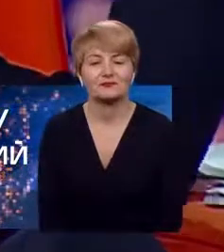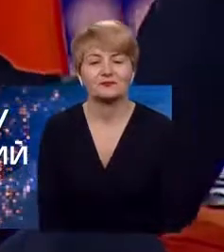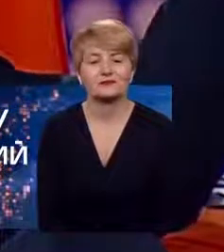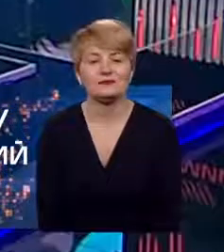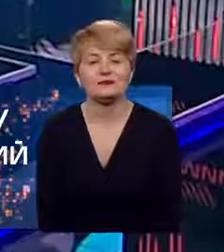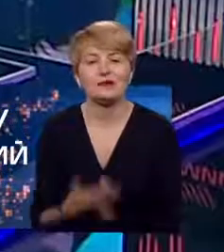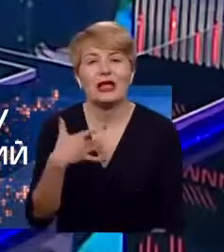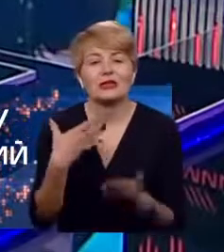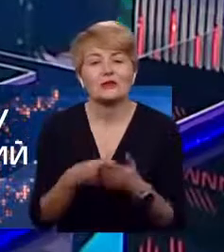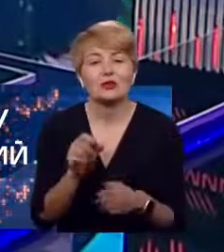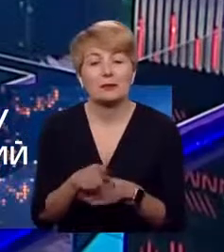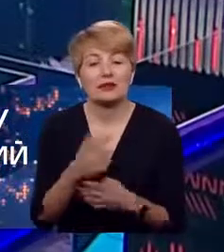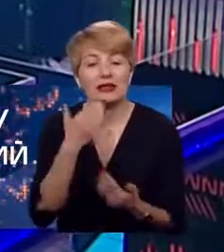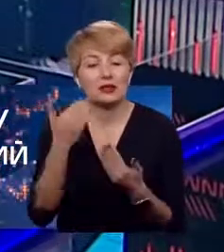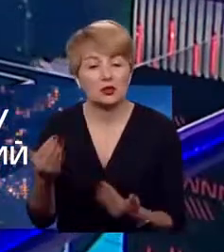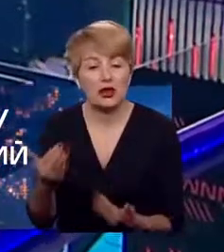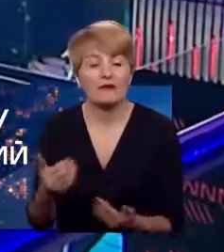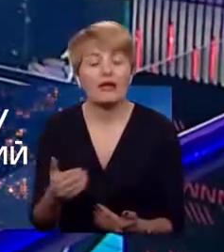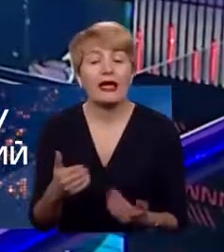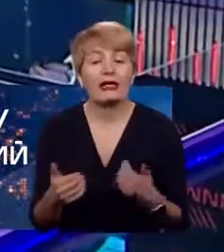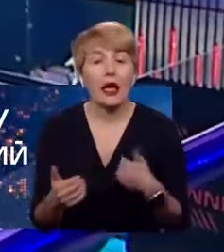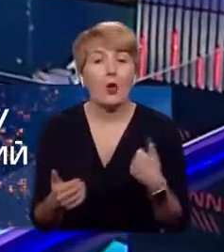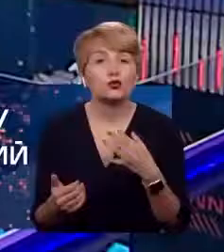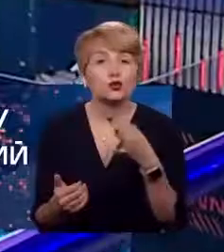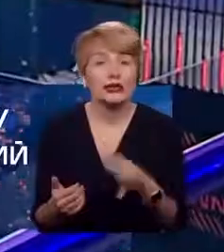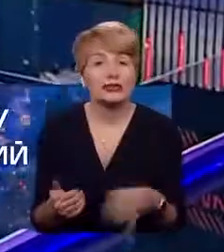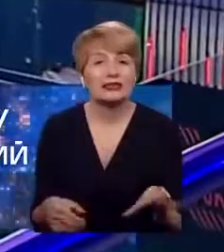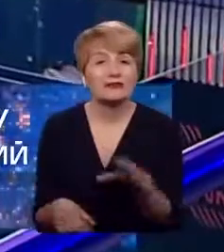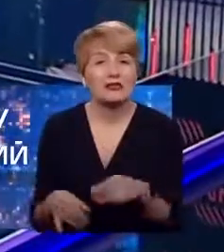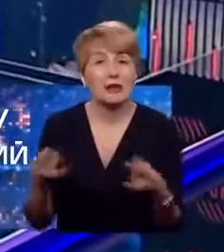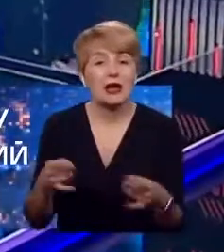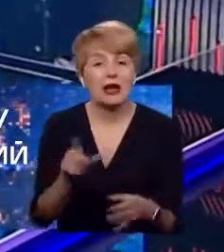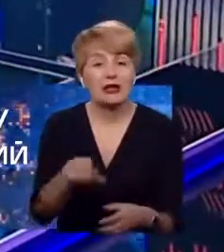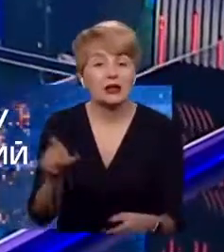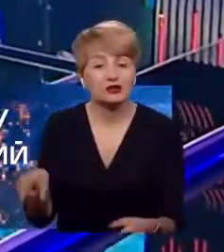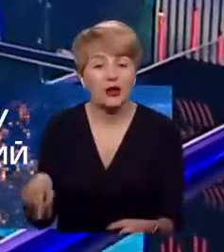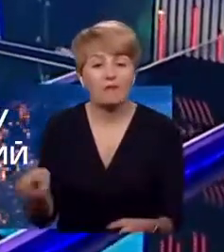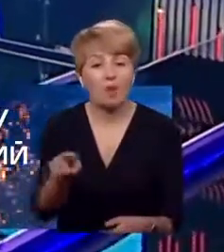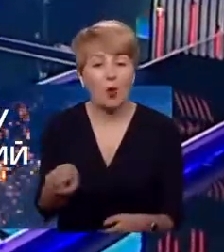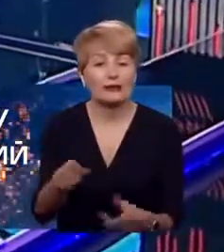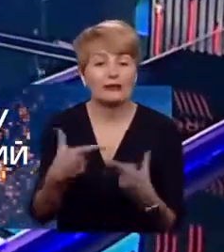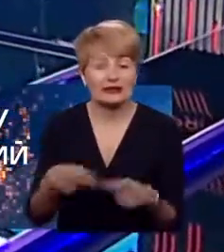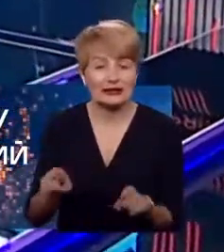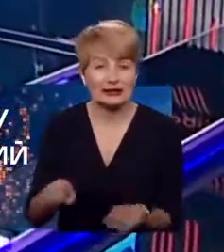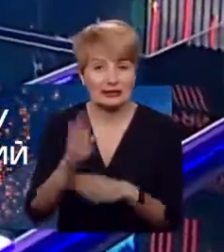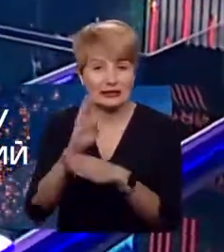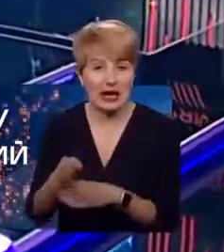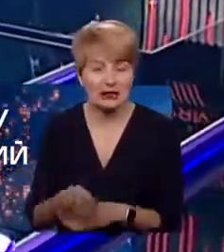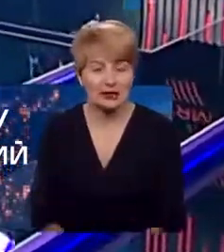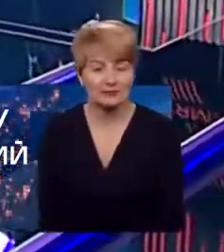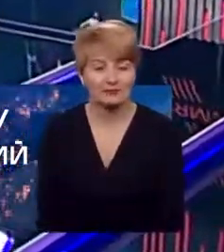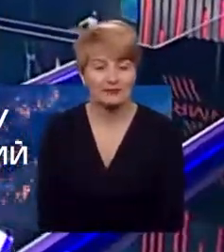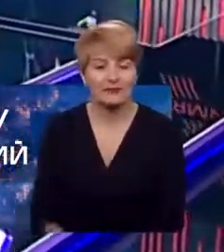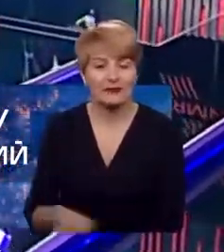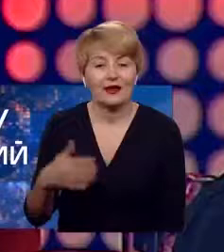Я своє запитання задав. Я, до речі, хочу сказати всім глядачам, от де сидить зрада. Пан, ви